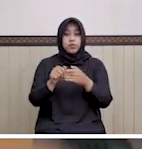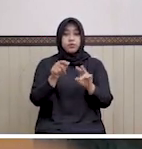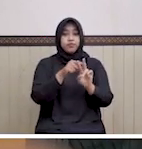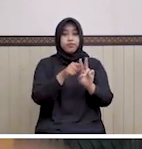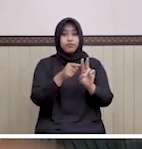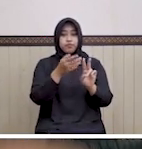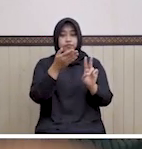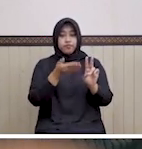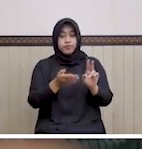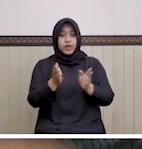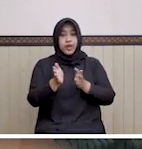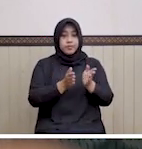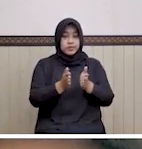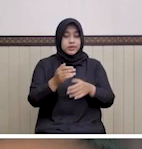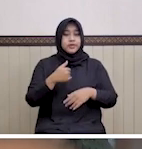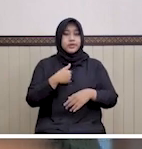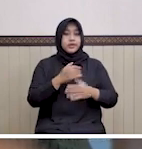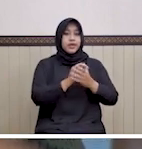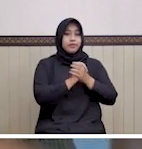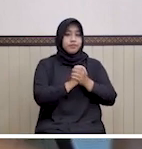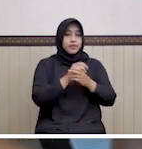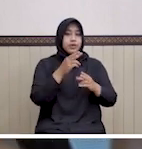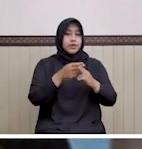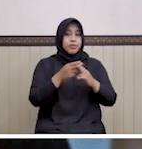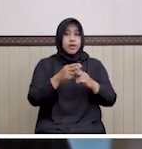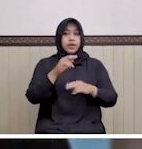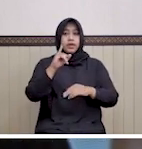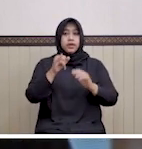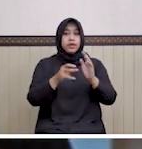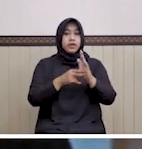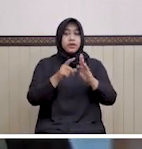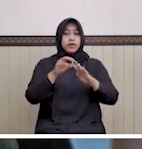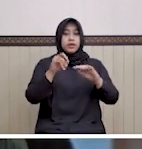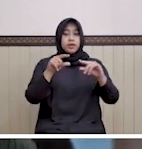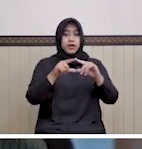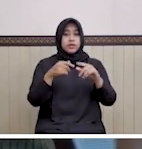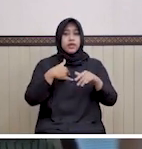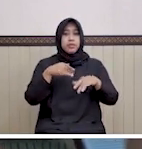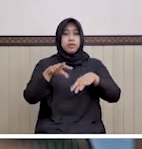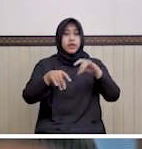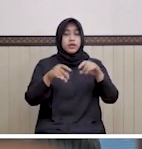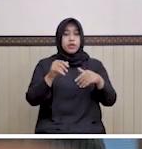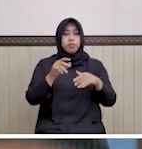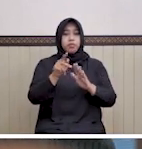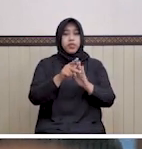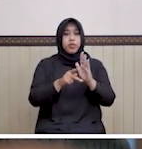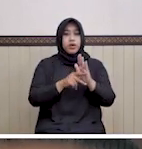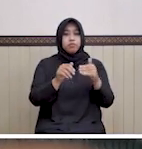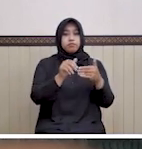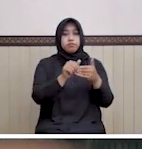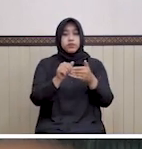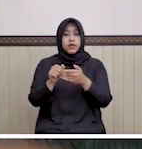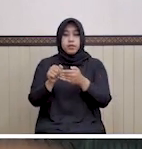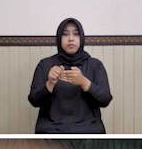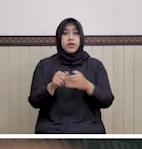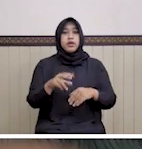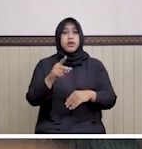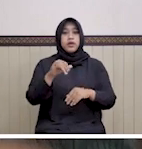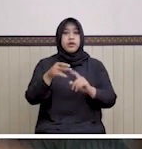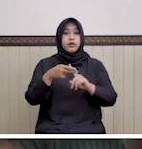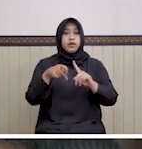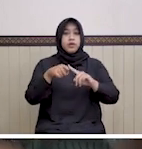ya saya Perkenalkan diri dulu Nama saya India wayuan dari saya manajer program pendampingan di Rifka Annisa womens Crisis Center